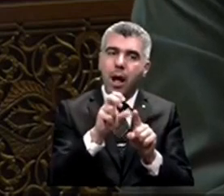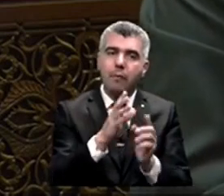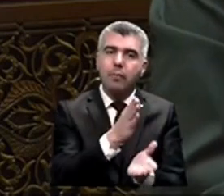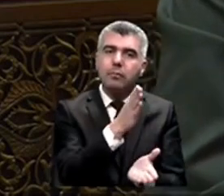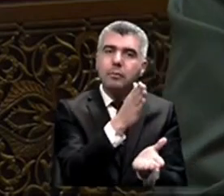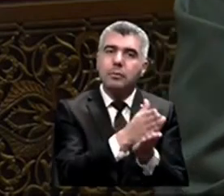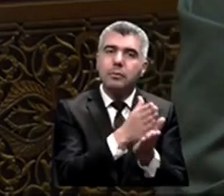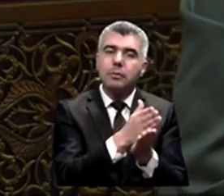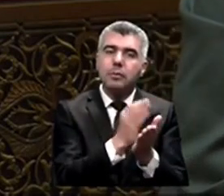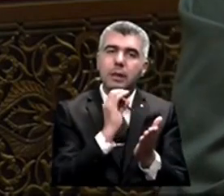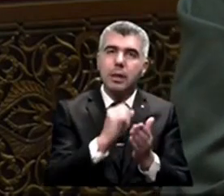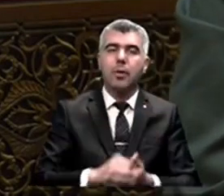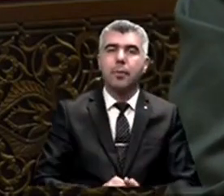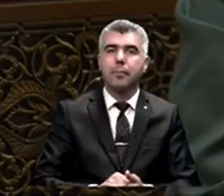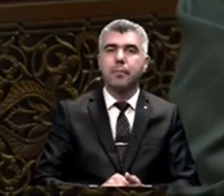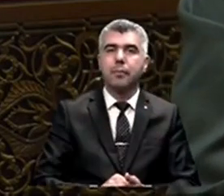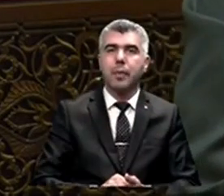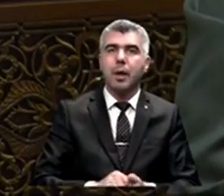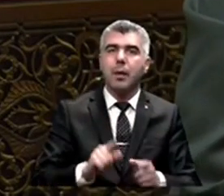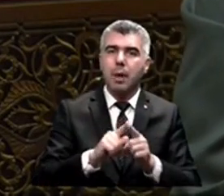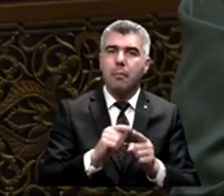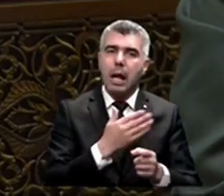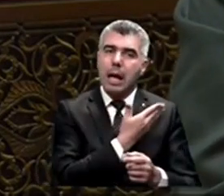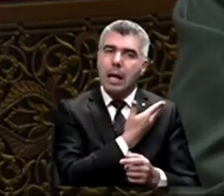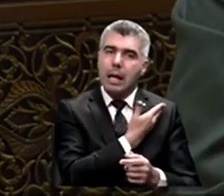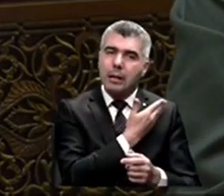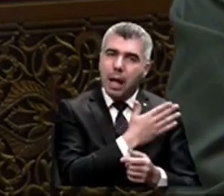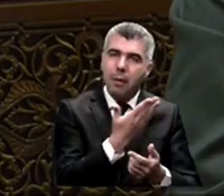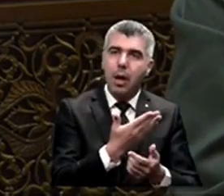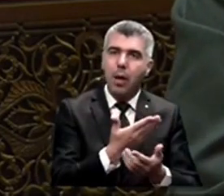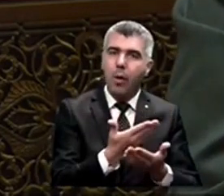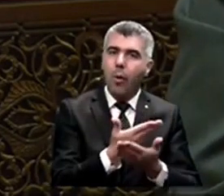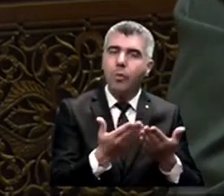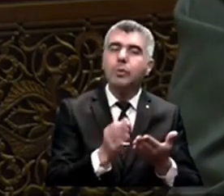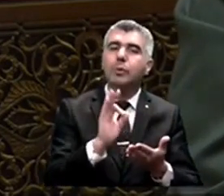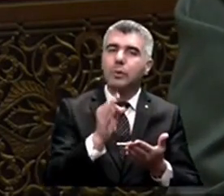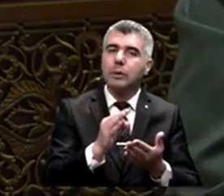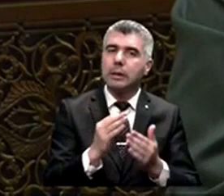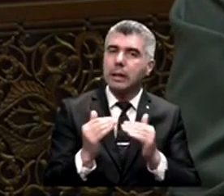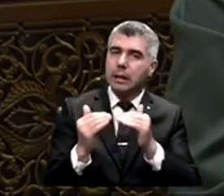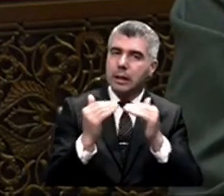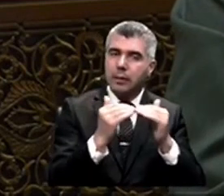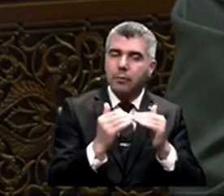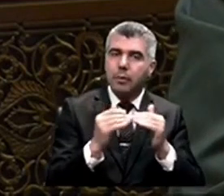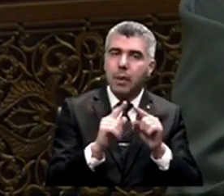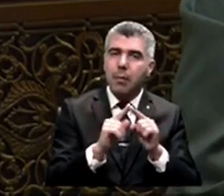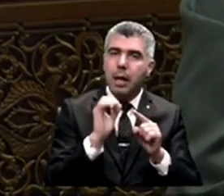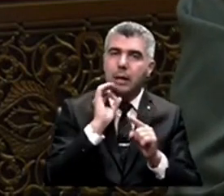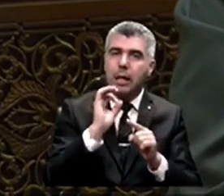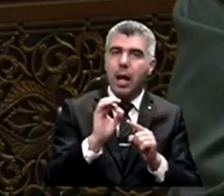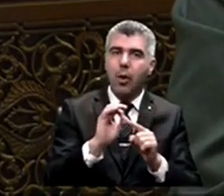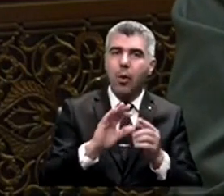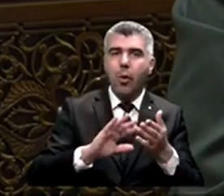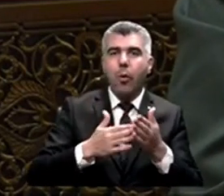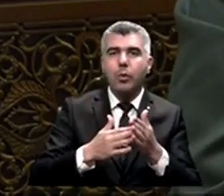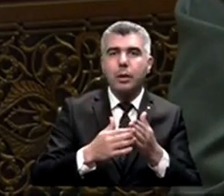وما تحمله من قيم التسامح الديني والعقائدي تماشيا والمذهب المالكي والعقيدة